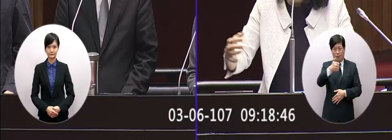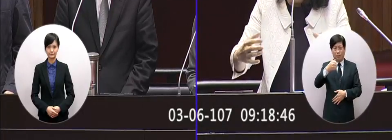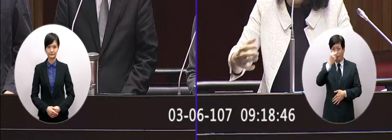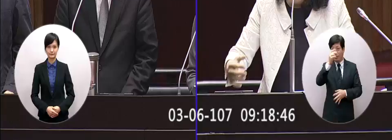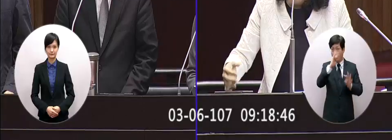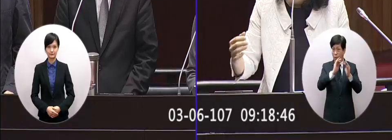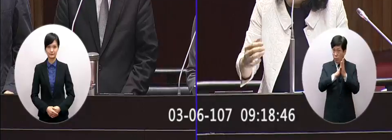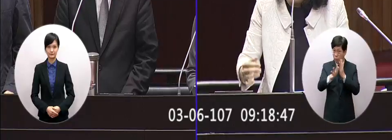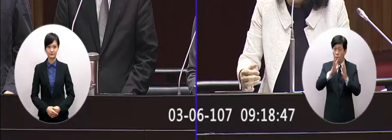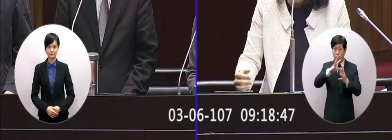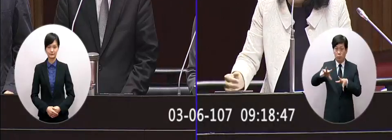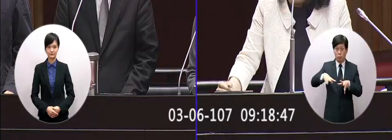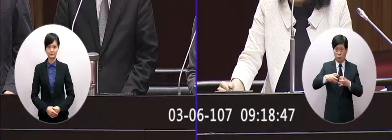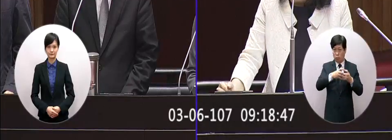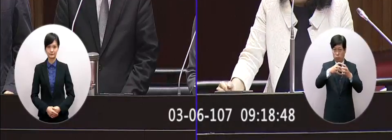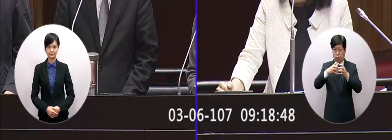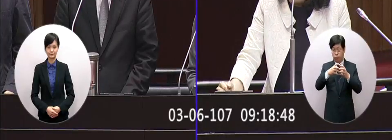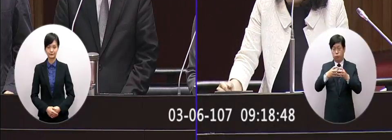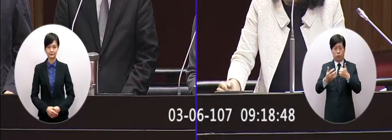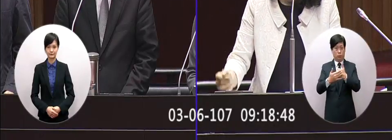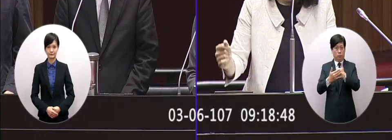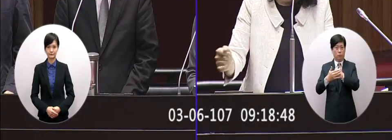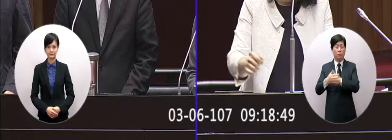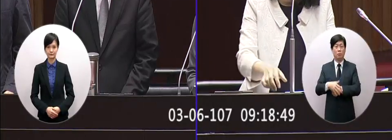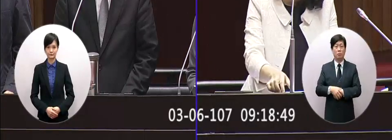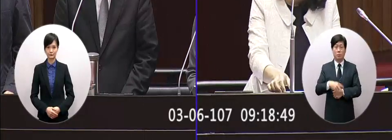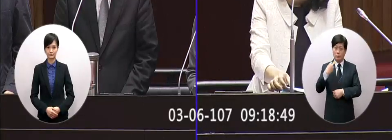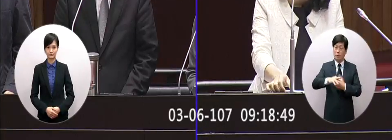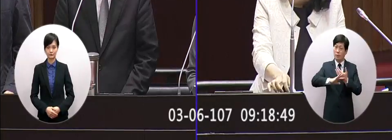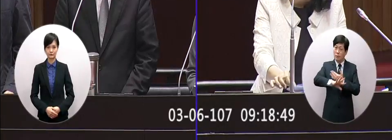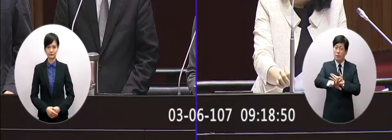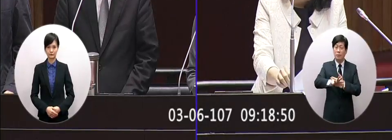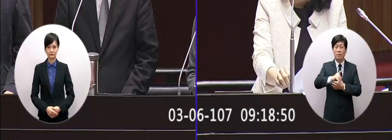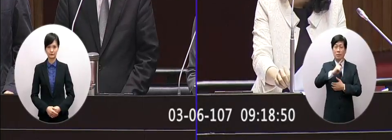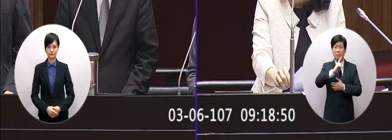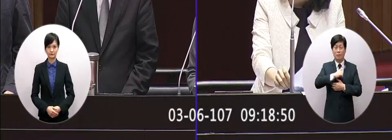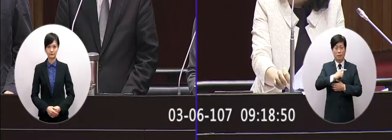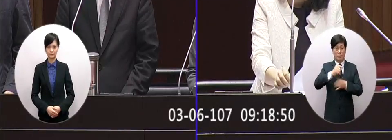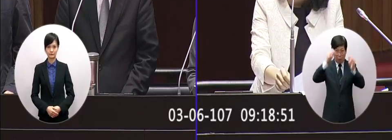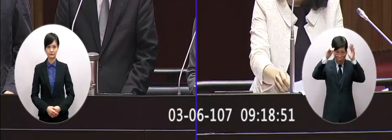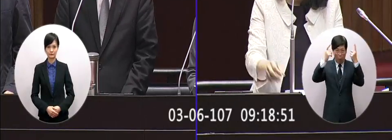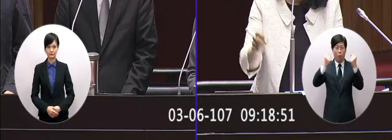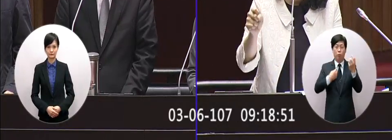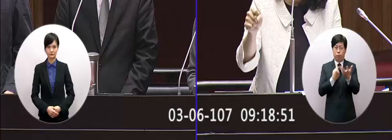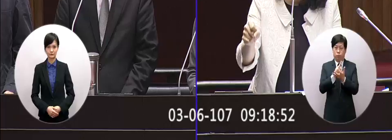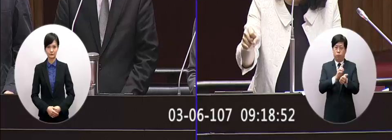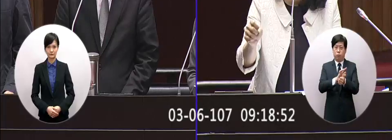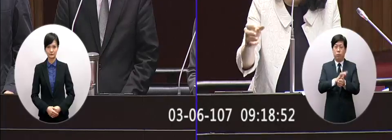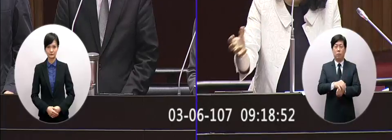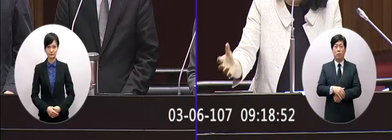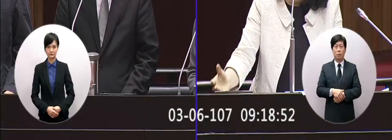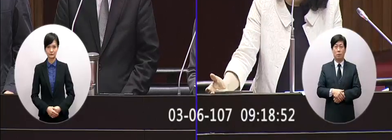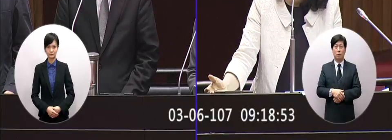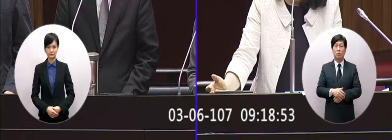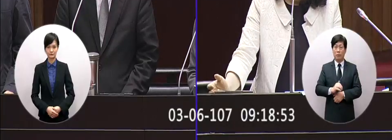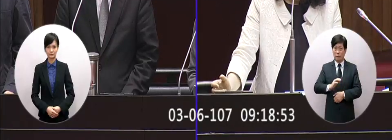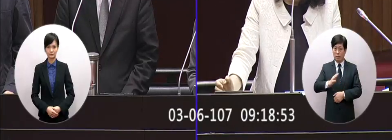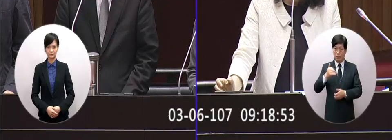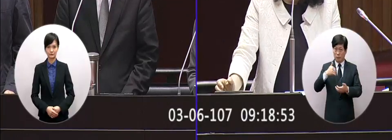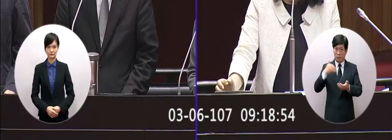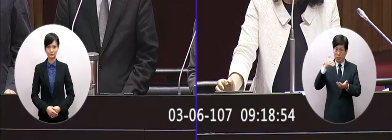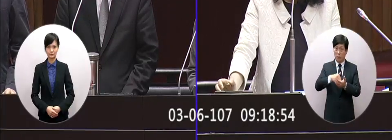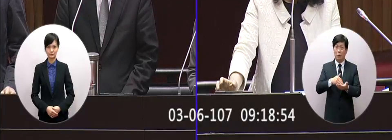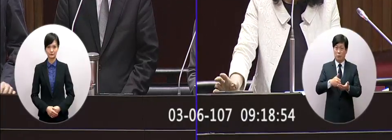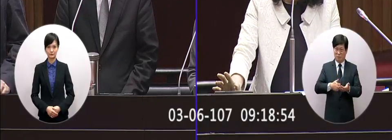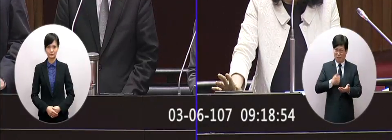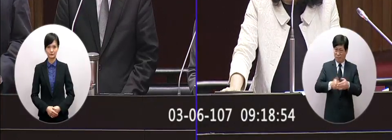搜队的整个整合，还有加进来，还有很多的这我们这个特搜犬的部分也加进来，最后的能量的爆发我